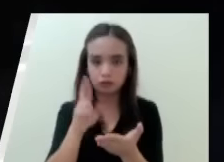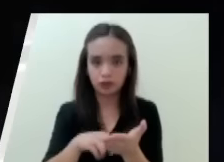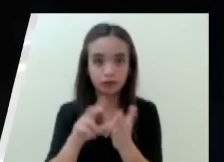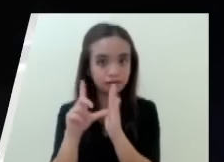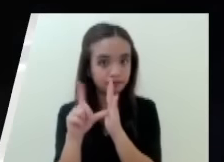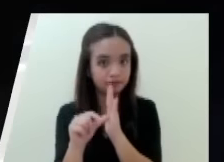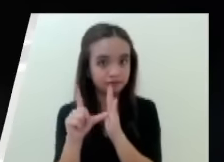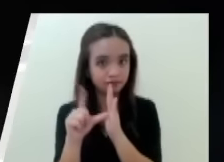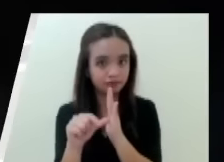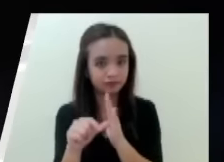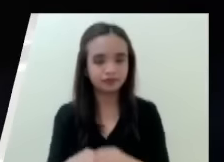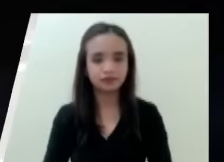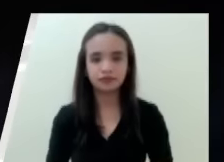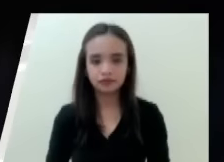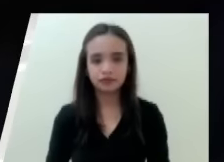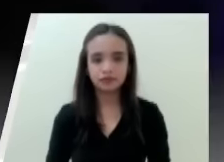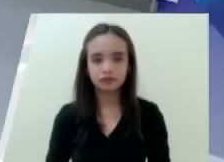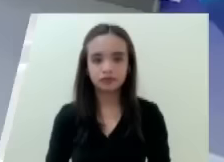lamang.